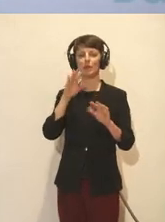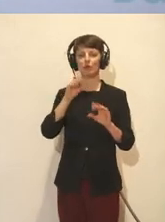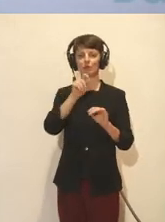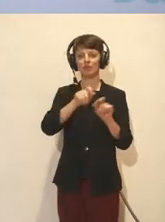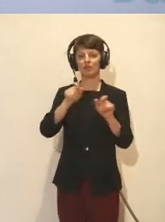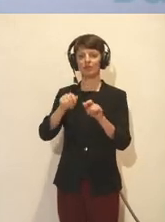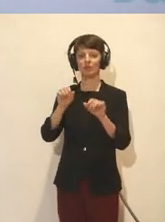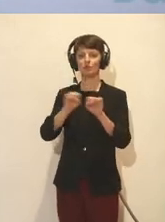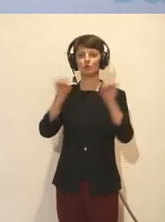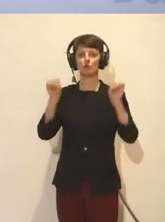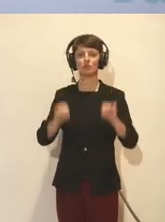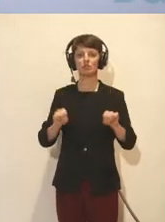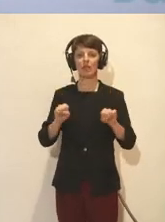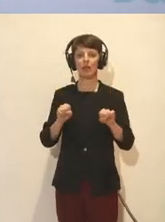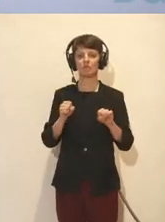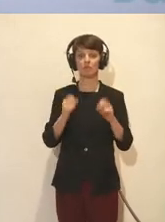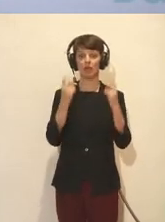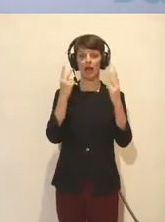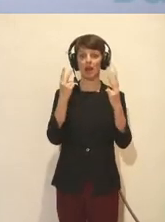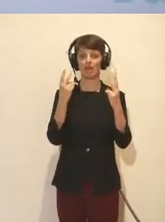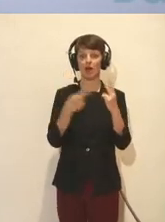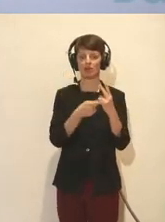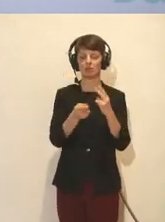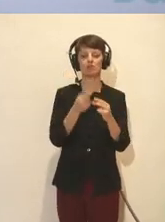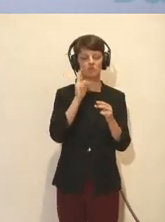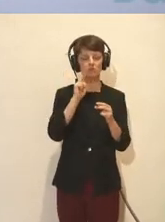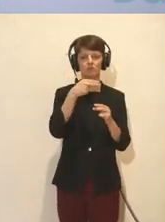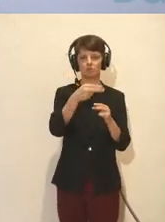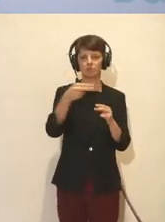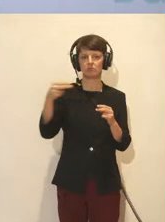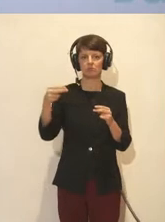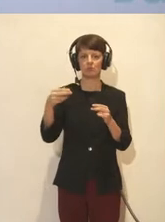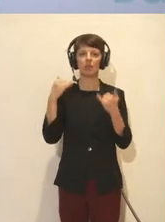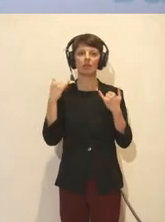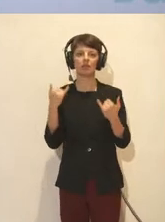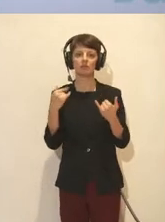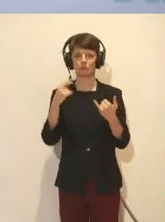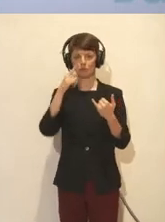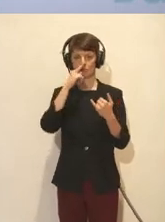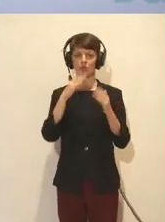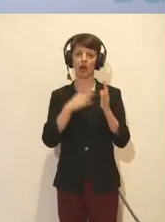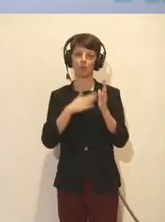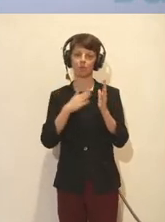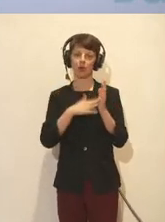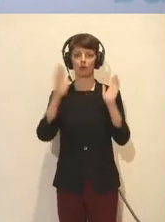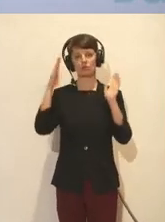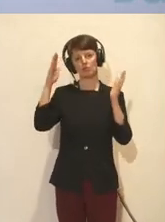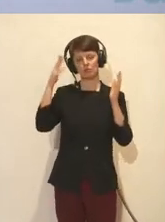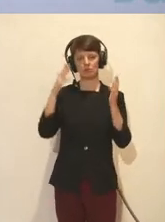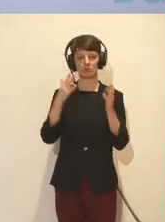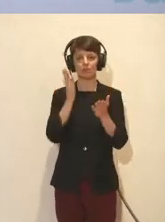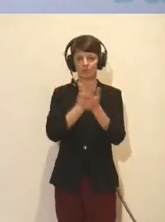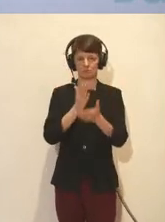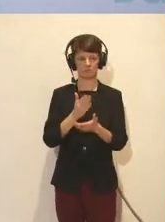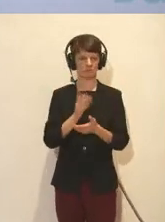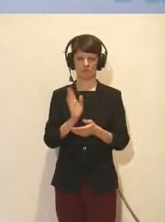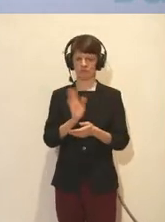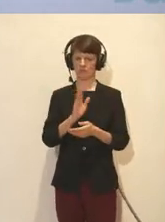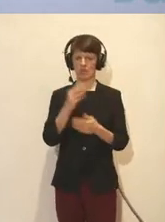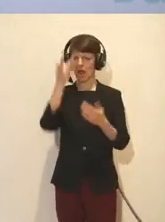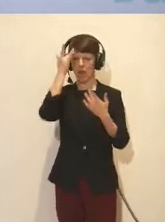systemrelevant erkannt wurden dass wir diese lediglich mit einem applaus abfinden wir wissen